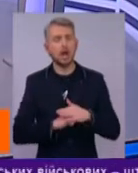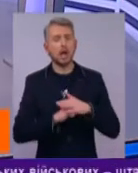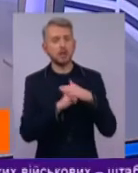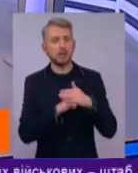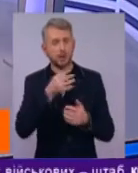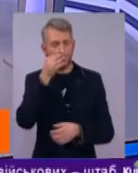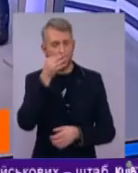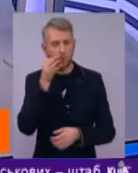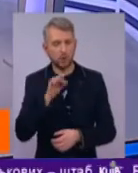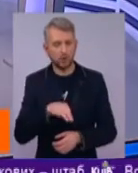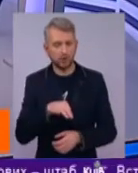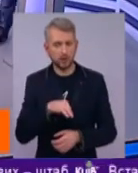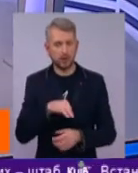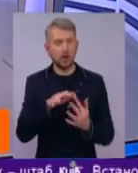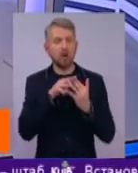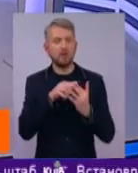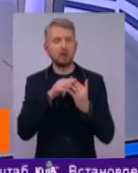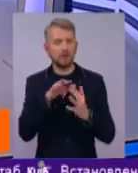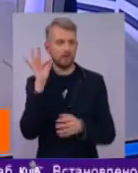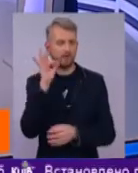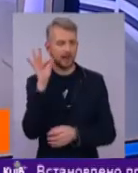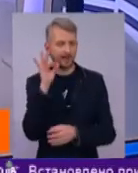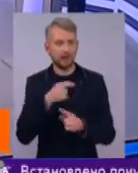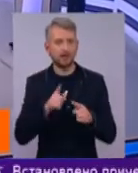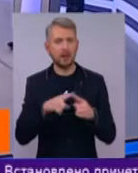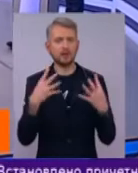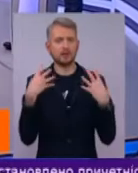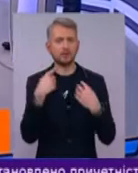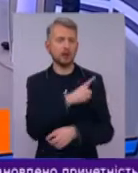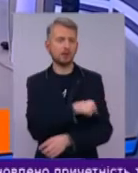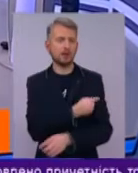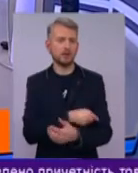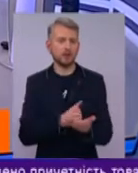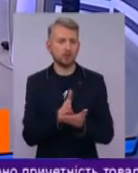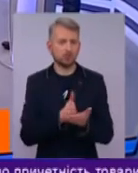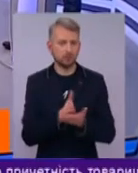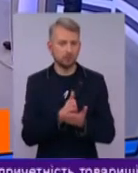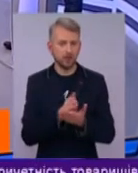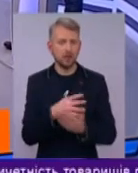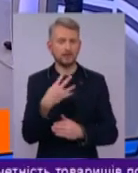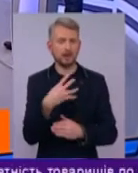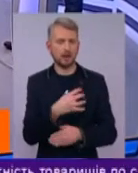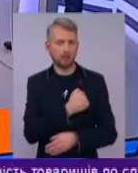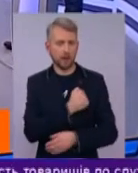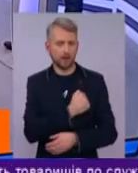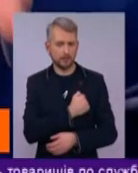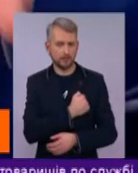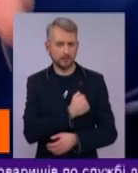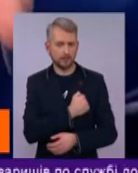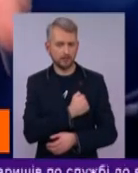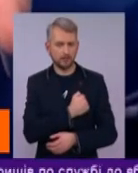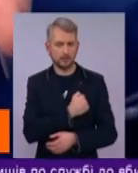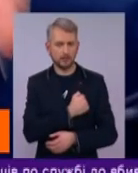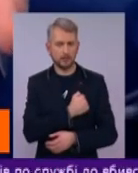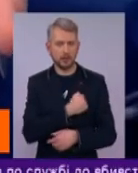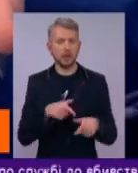На основании опыта войны в Афганистане, это начальник медицинской службы 40-й армии,